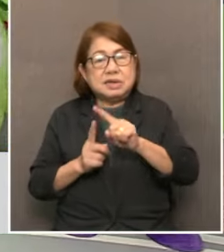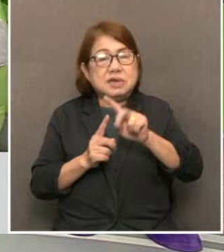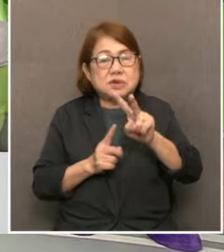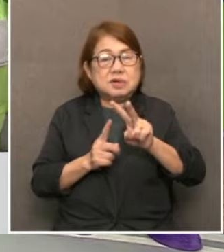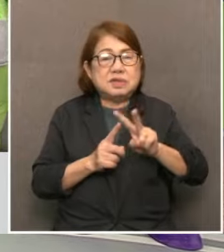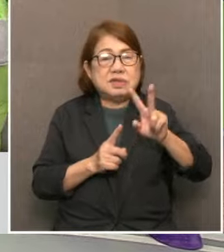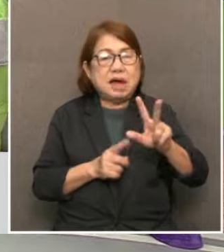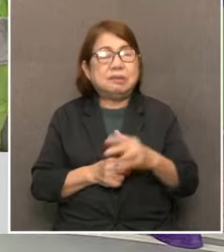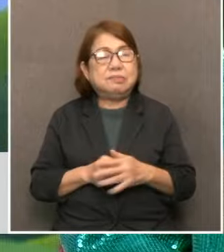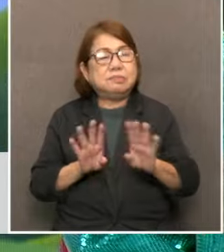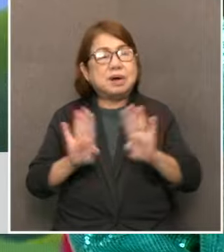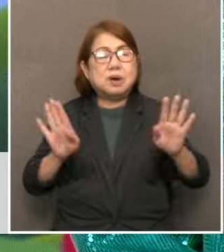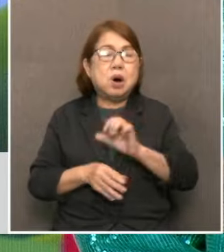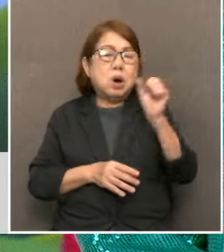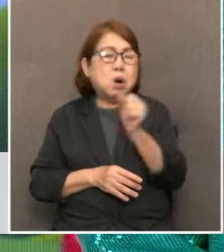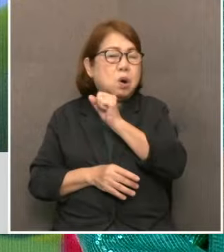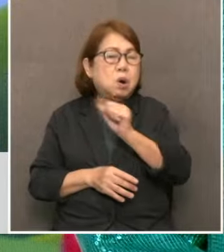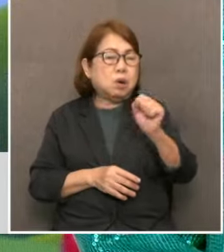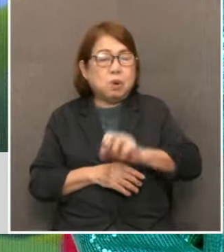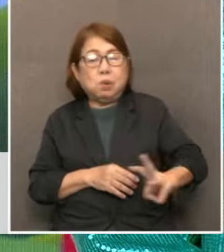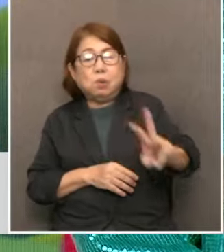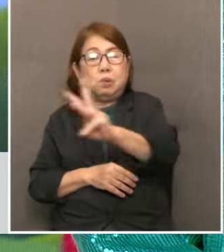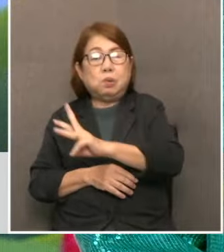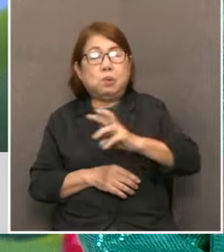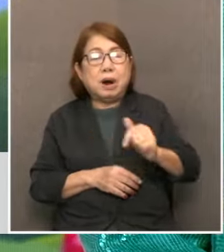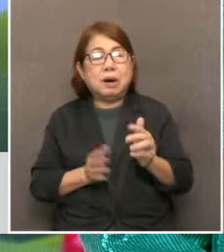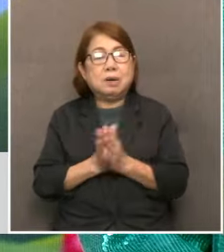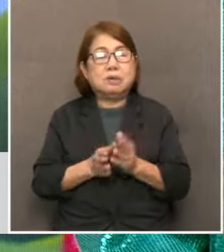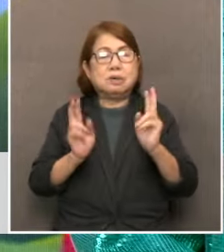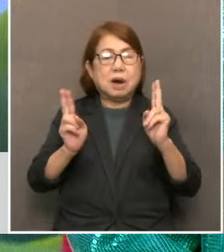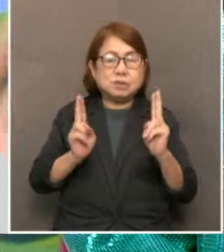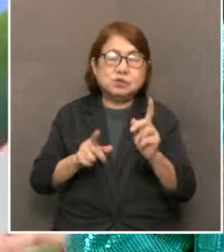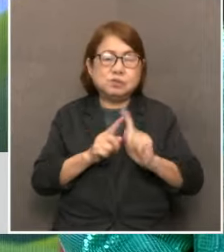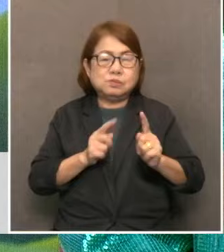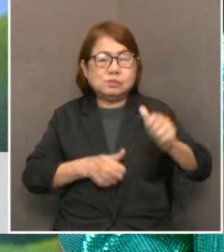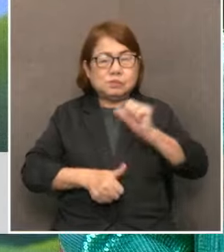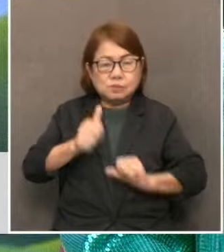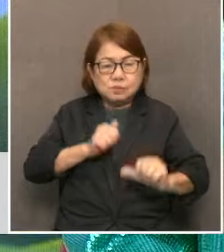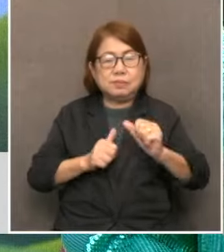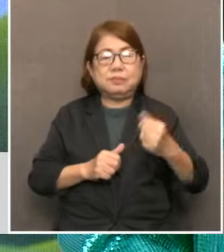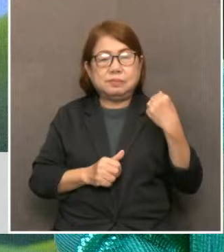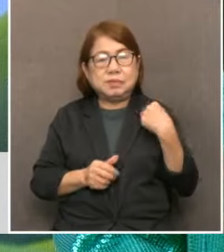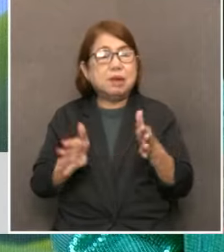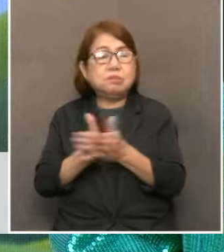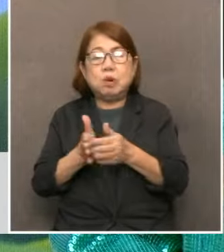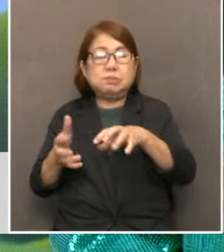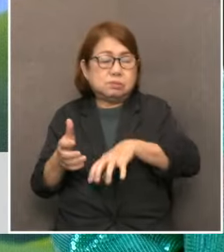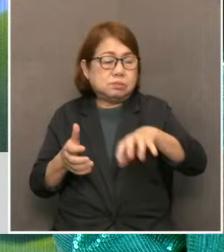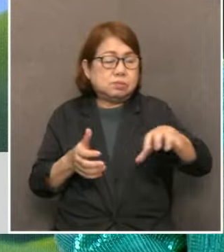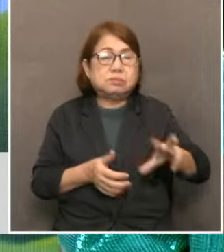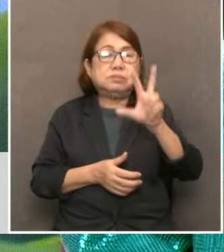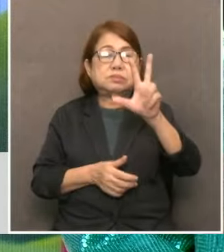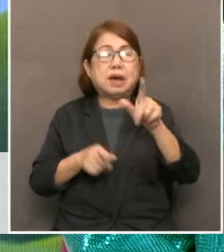คอนเสิร์ตลานระหว่างสยาม Centerกับสยาม Discoveryเรียกว่า Discovery Plazaนะคะ ParkParagonก็มี Discovery Plazaก็มีกิจกรรม